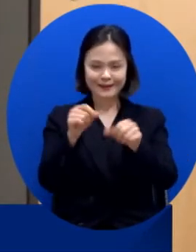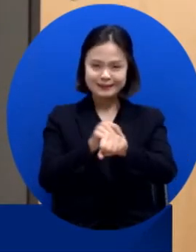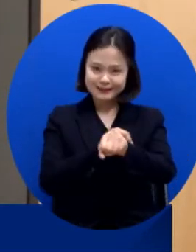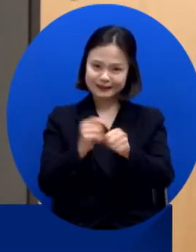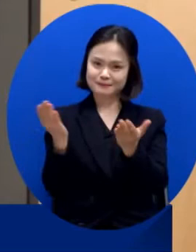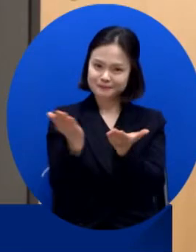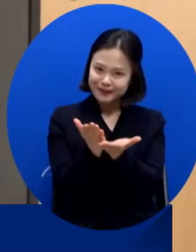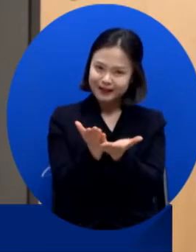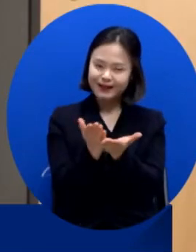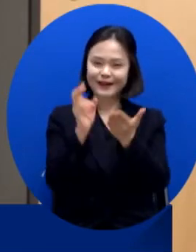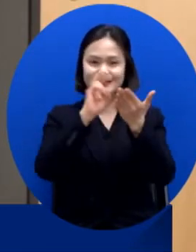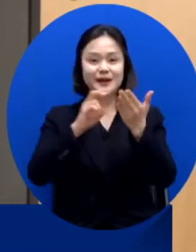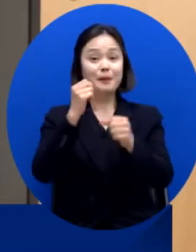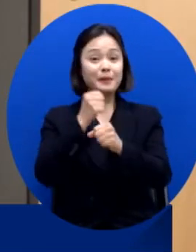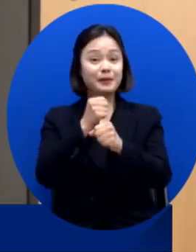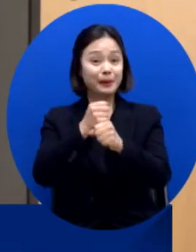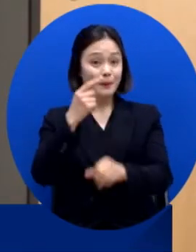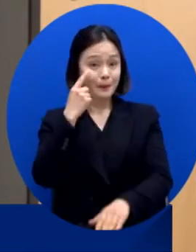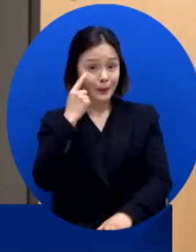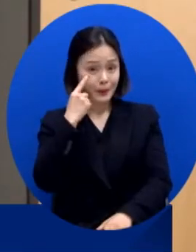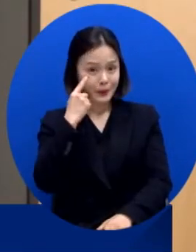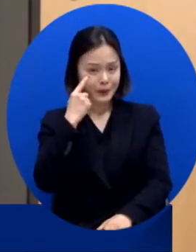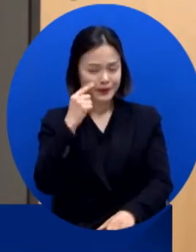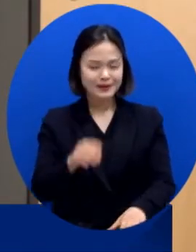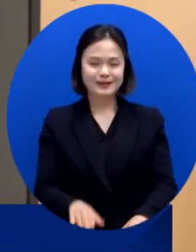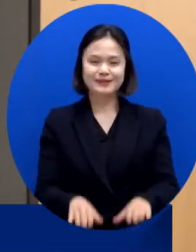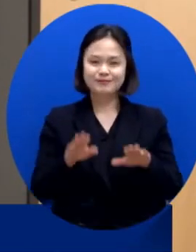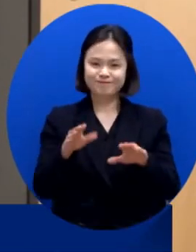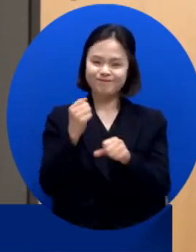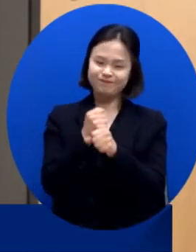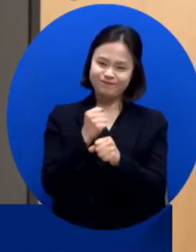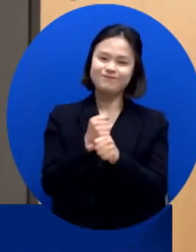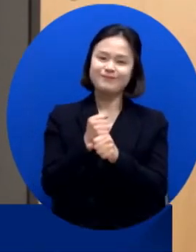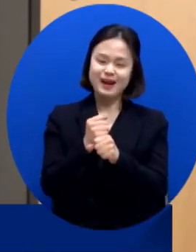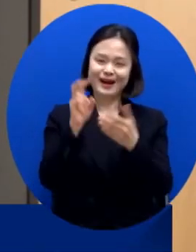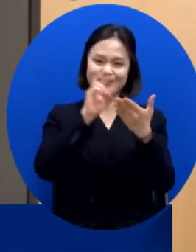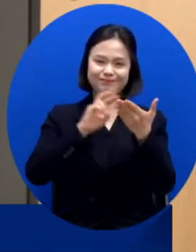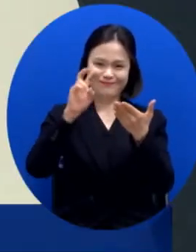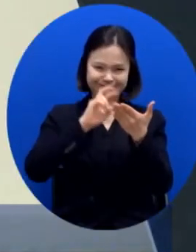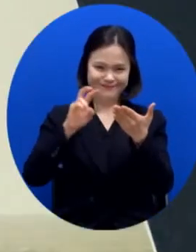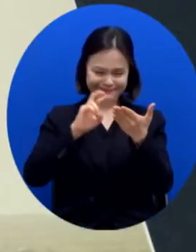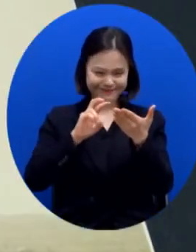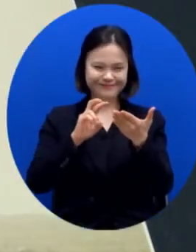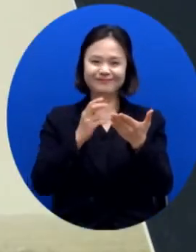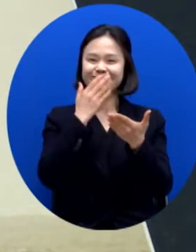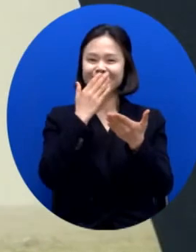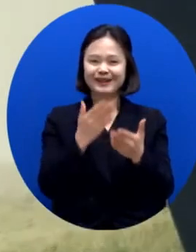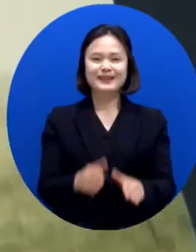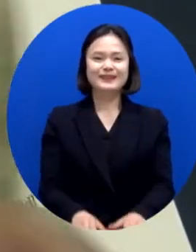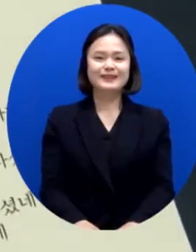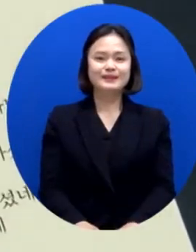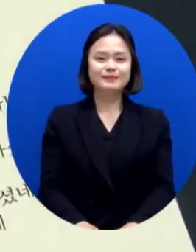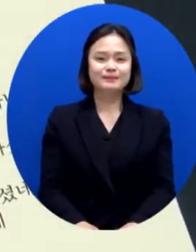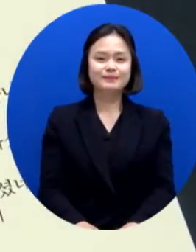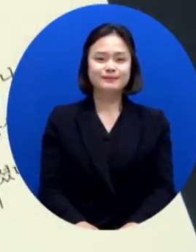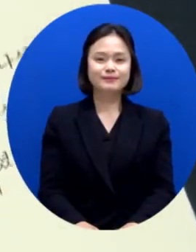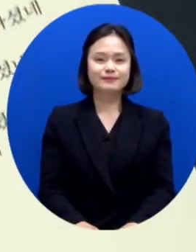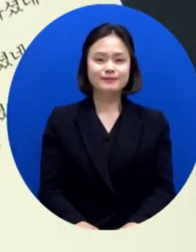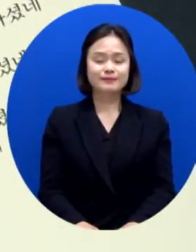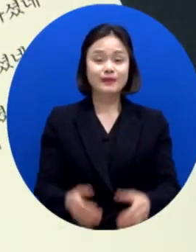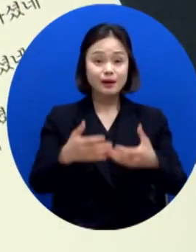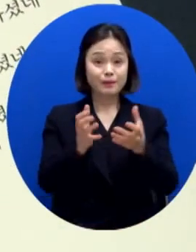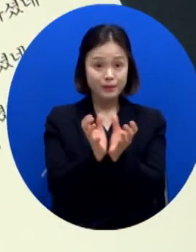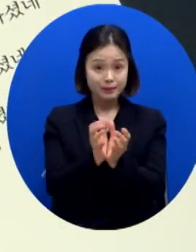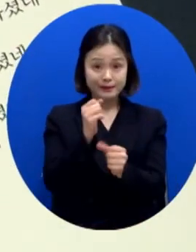2021년 우리 4월 4일 부활절 전에 부활절 캐럴을 이렇게 출시하게 되었습니다. 총회 문화법인에서